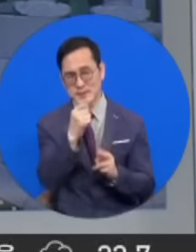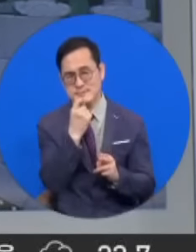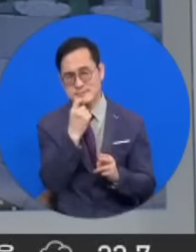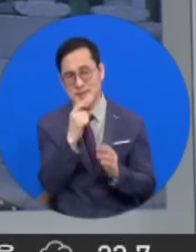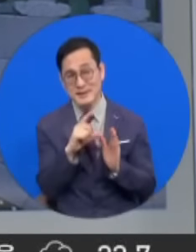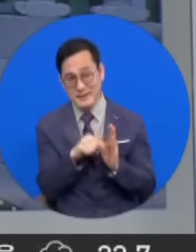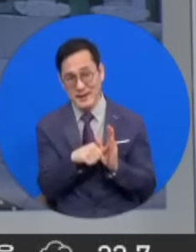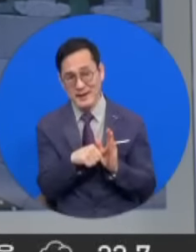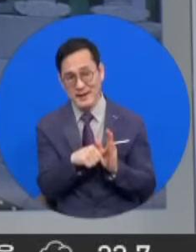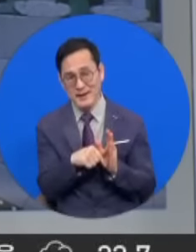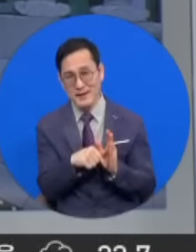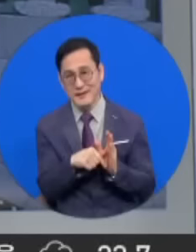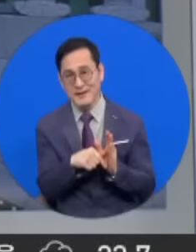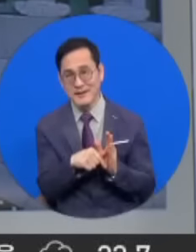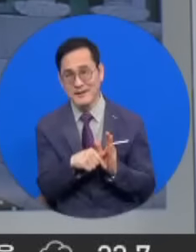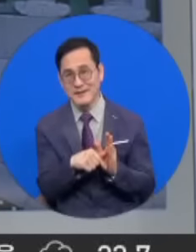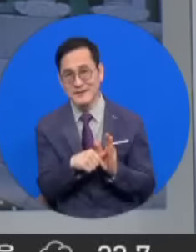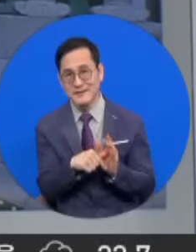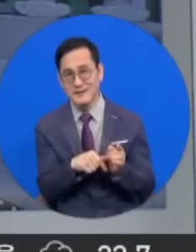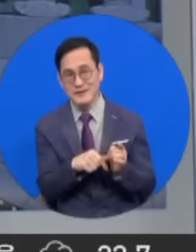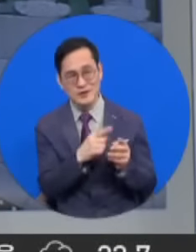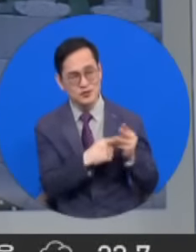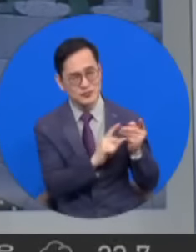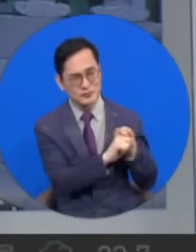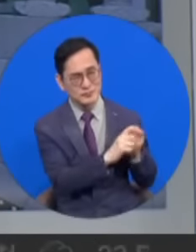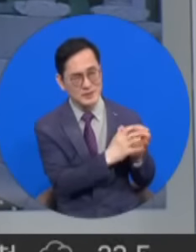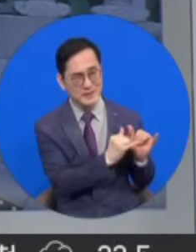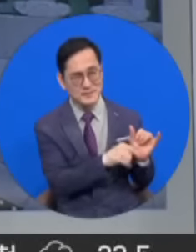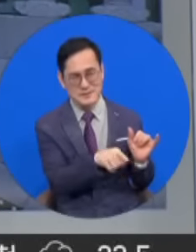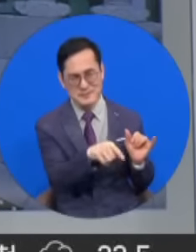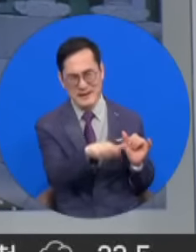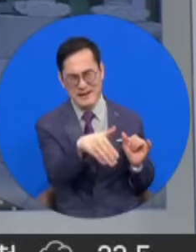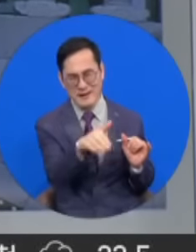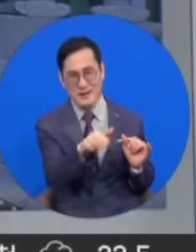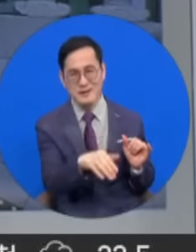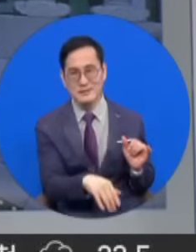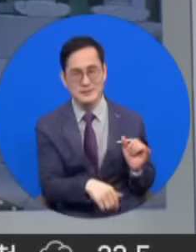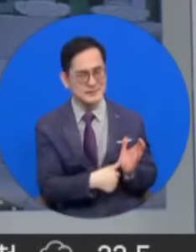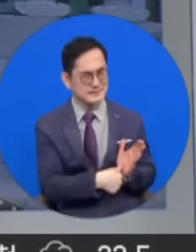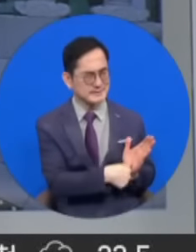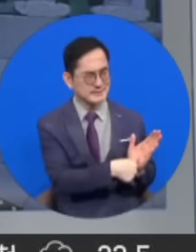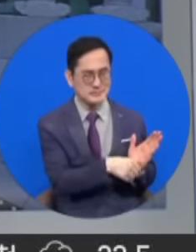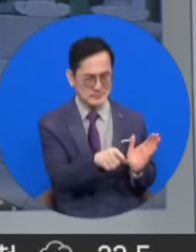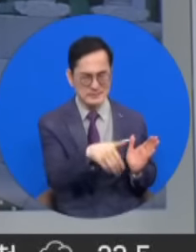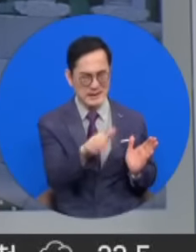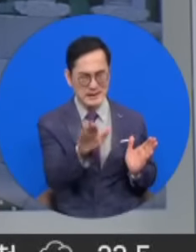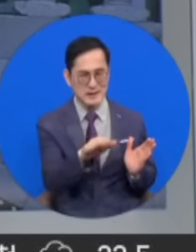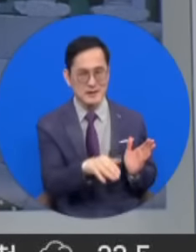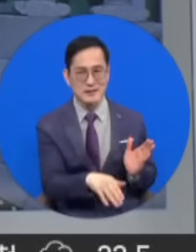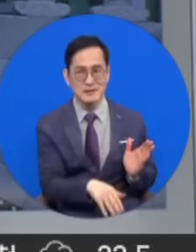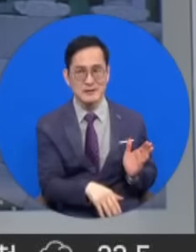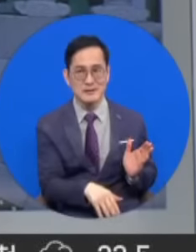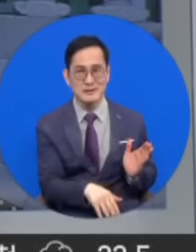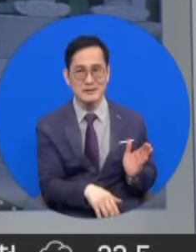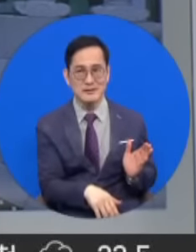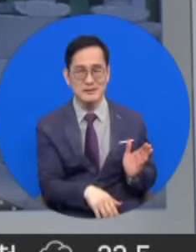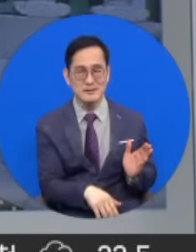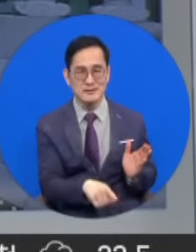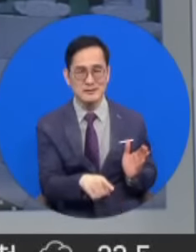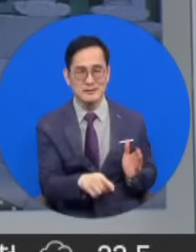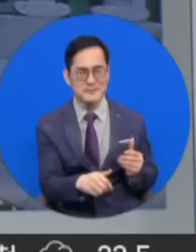하자 당시에 이제 이 친윤 그룹에서 초선들이 연판장까지 돌리면서 나경원 후보의 전당대회 출마를